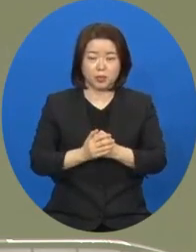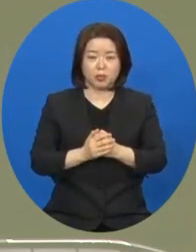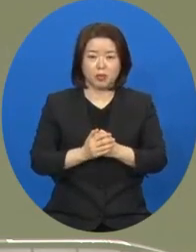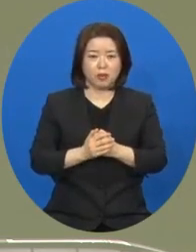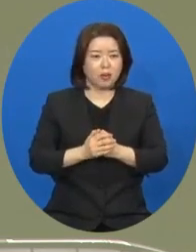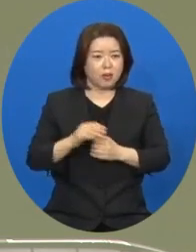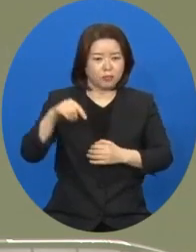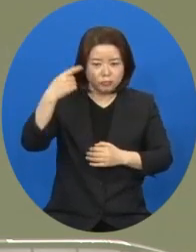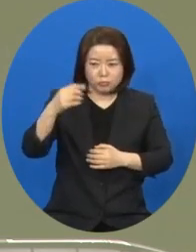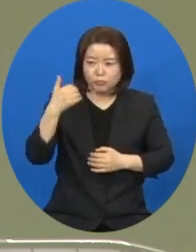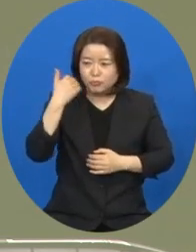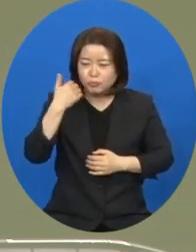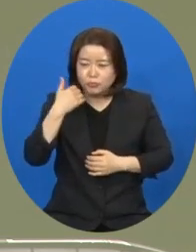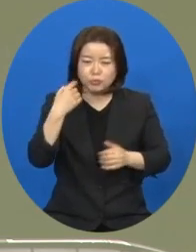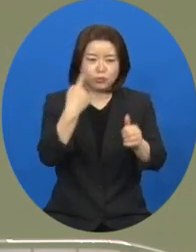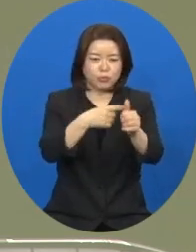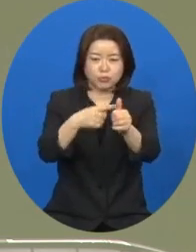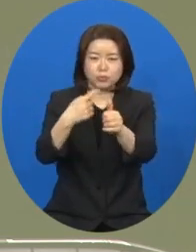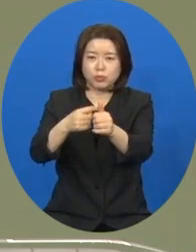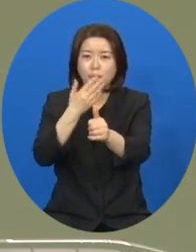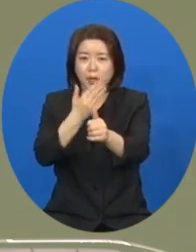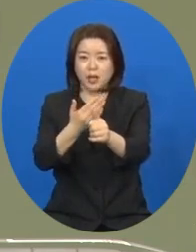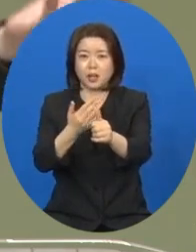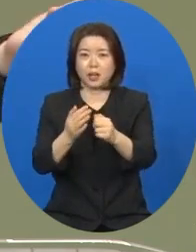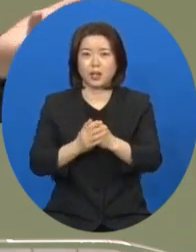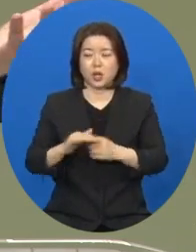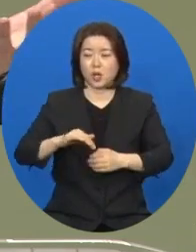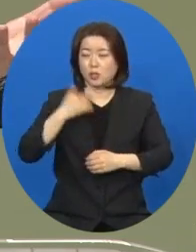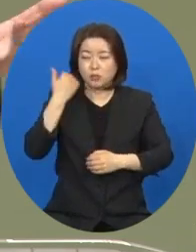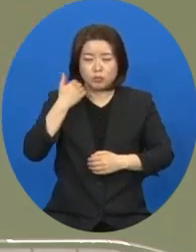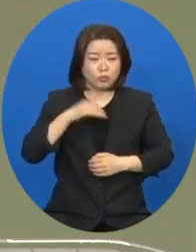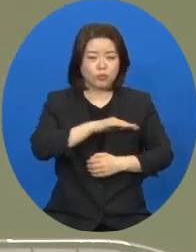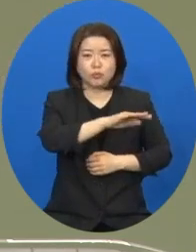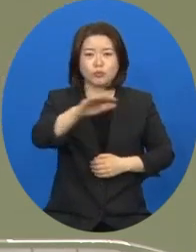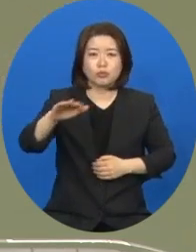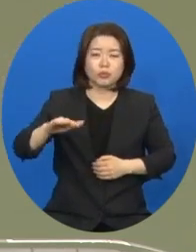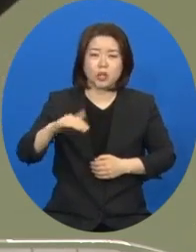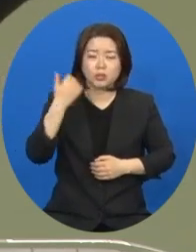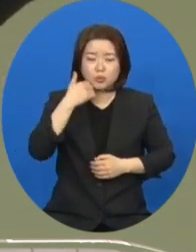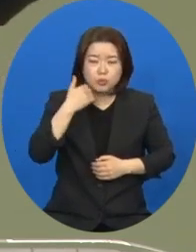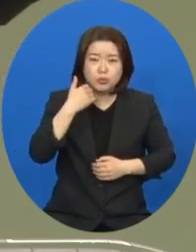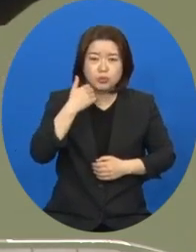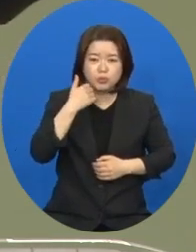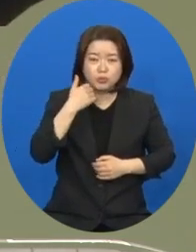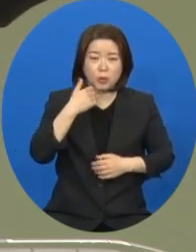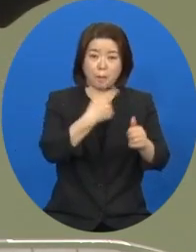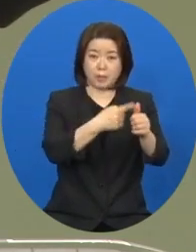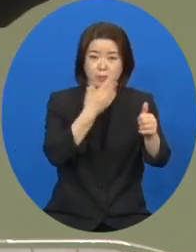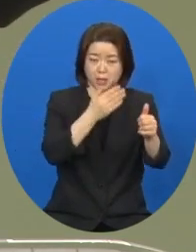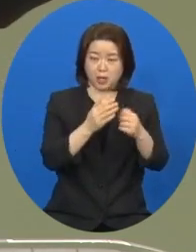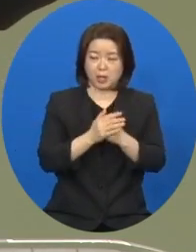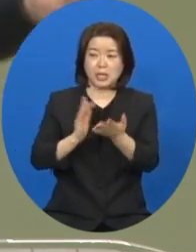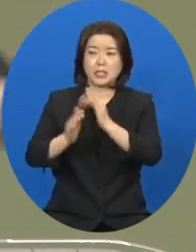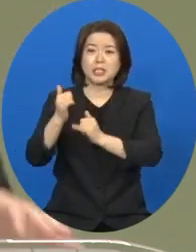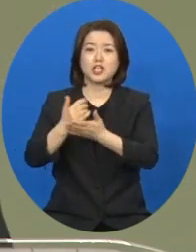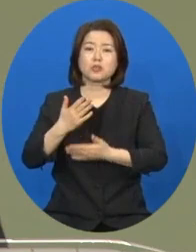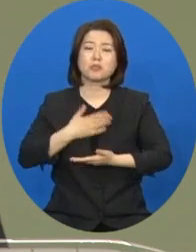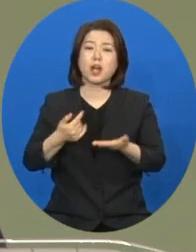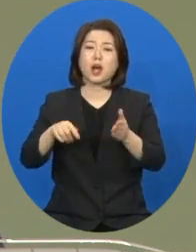도대체 비난할 수 있어요? 도대체 우리가 누구를, 예수님이 나 위에 죽으셔서 용서받았는데.